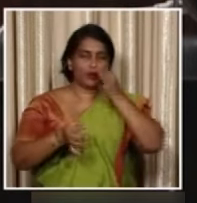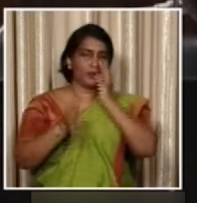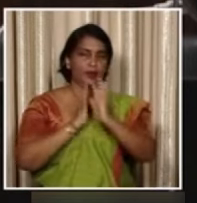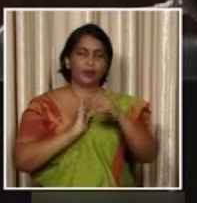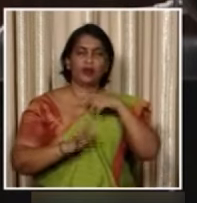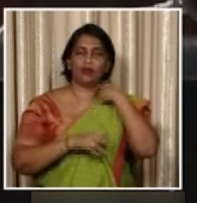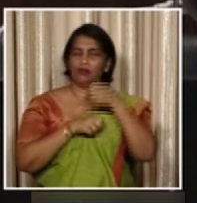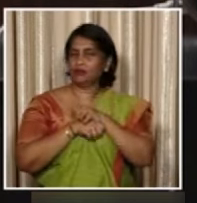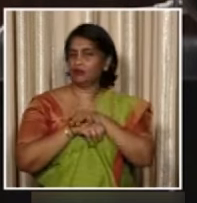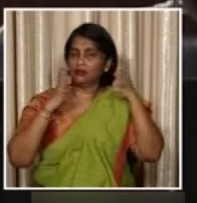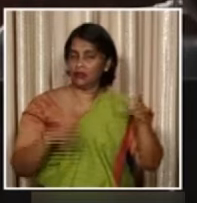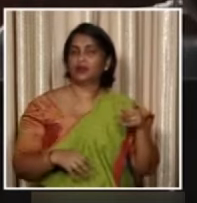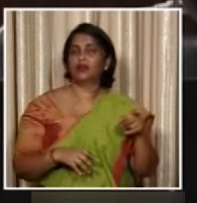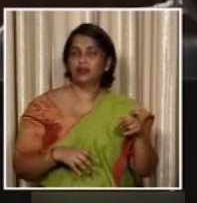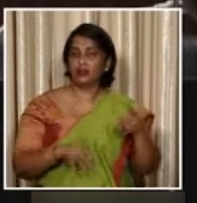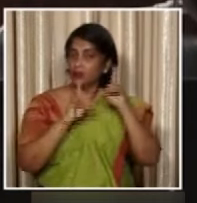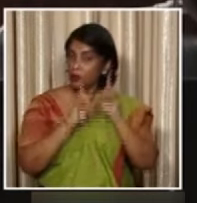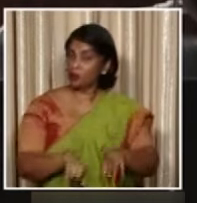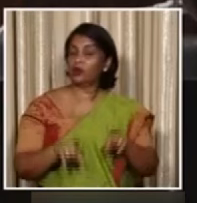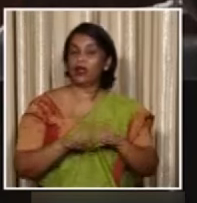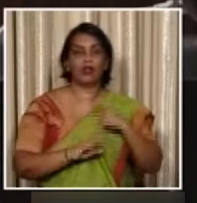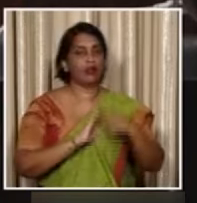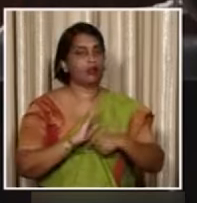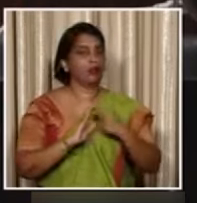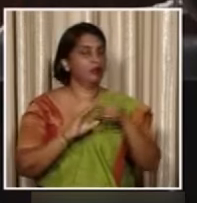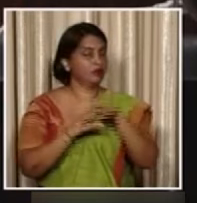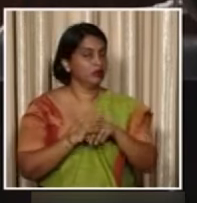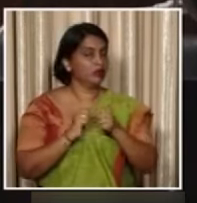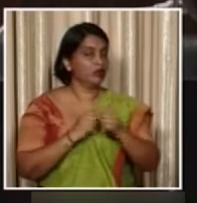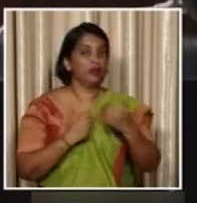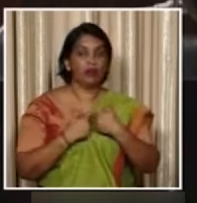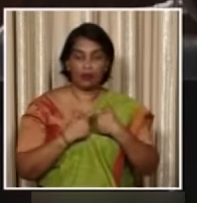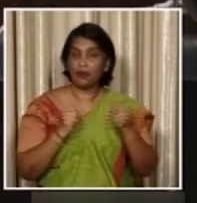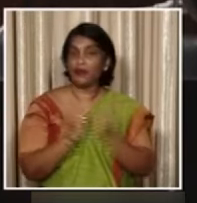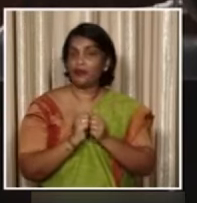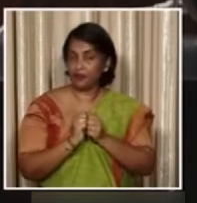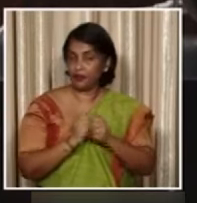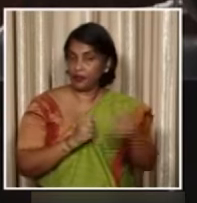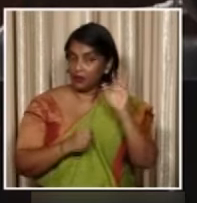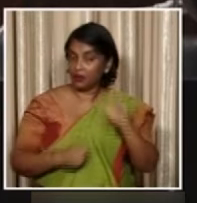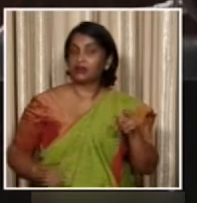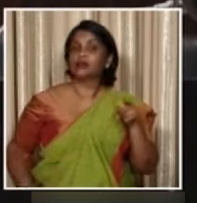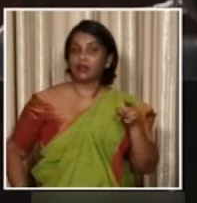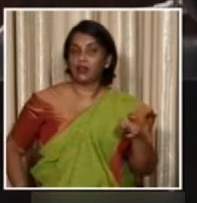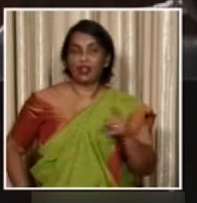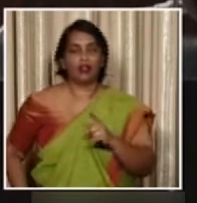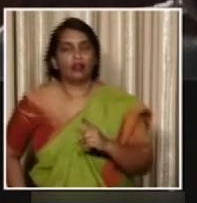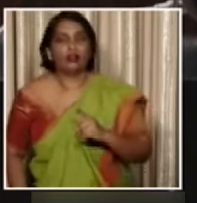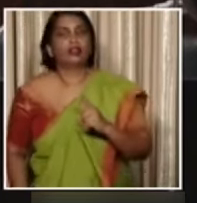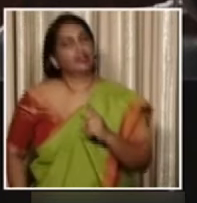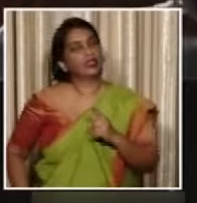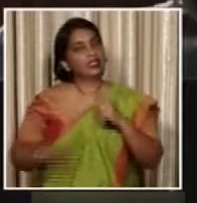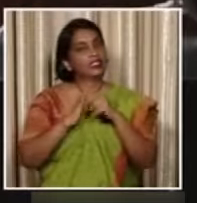රටම ලේකංගාවක් වෙලා ඒ තත්ත්වයේ ලංකාවේ ඇතිකරන්න අපි කටයුතු කරමින් හිටියාය කියලා ලාල්කාන්ත